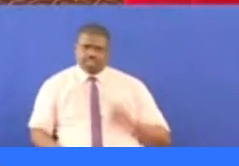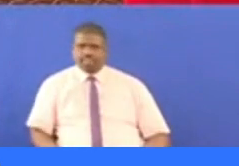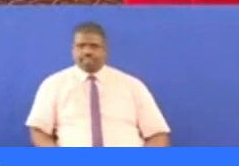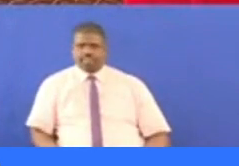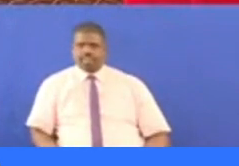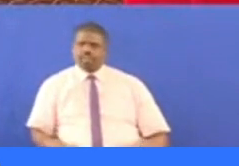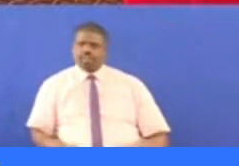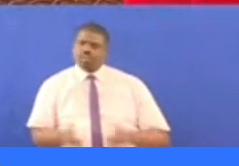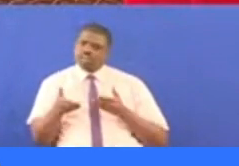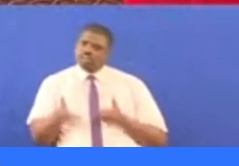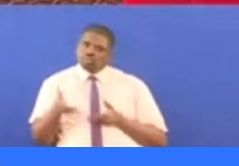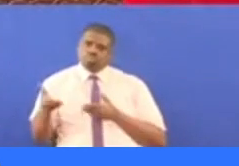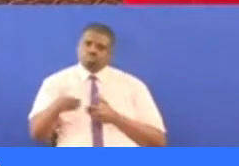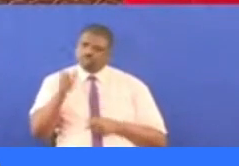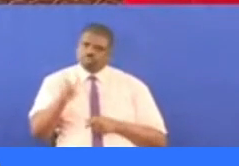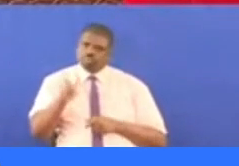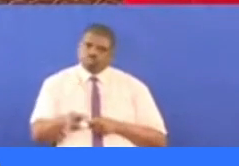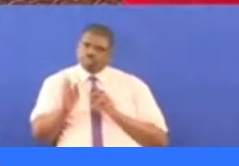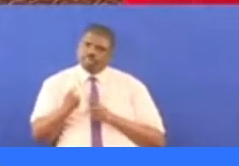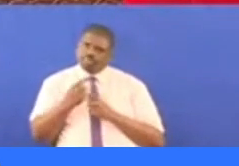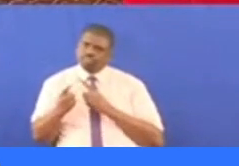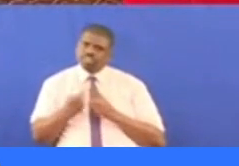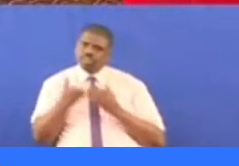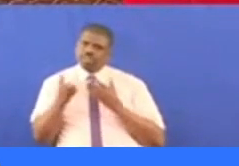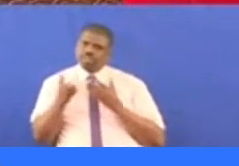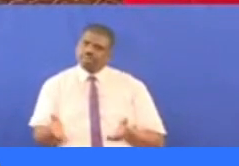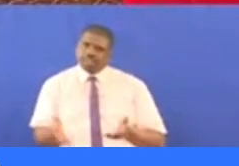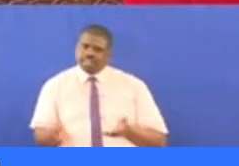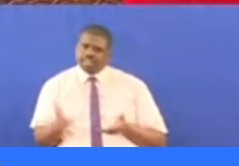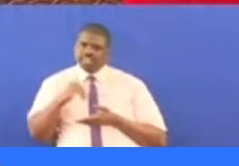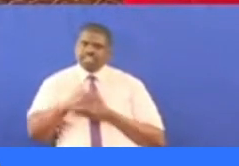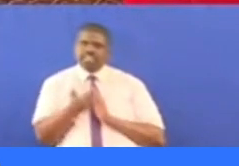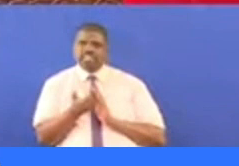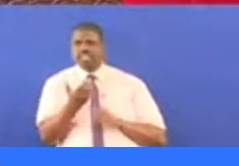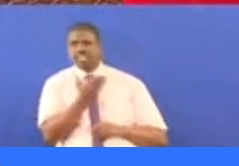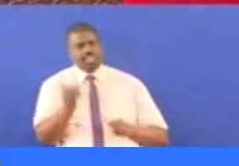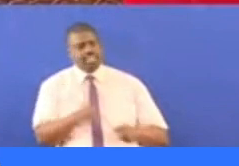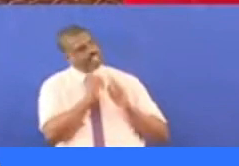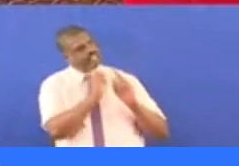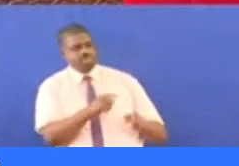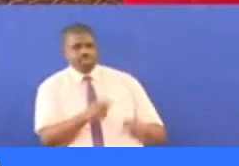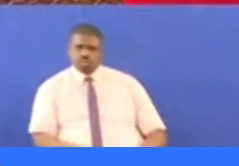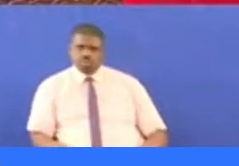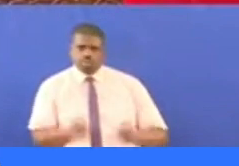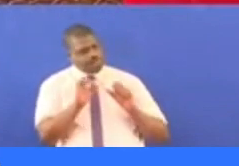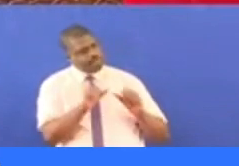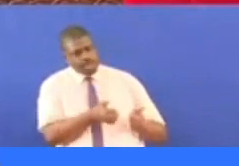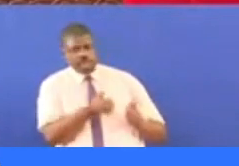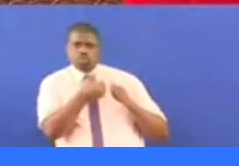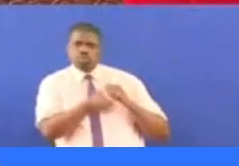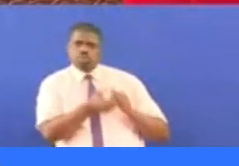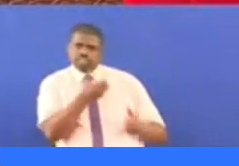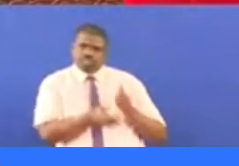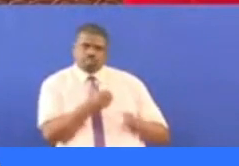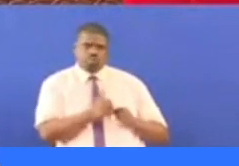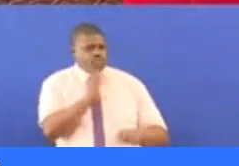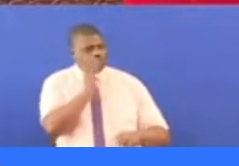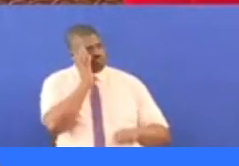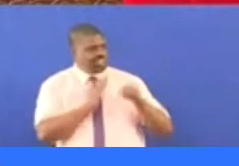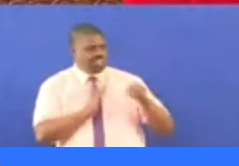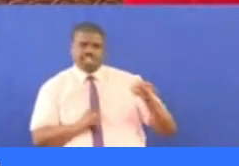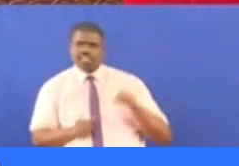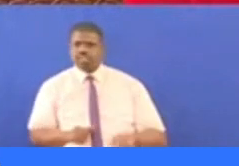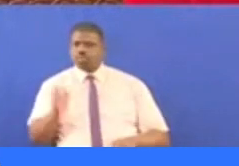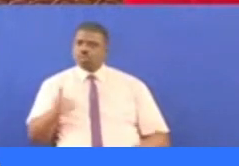mchukue mtu, mwenyekiti, kama nilivyosema hapa, lakini sekta nyingine zipo, mheshimiwa mwenyekiti, ambazo bado kuna changamoto kwa vijana.